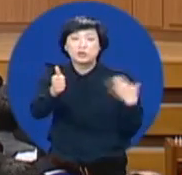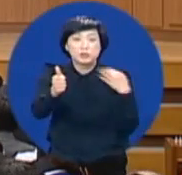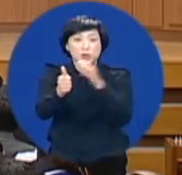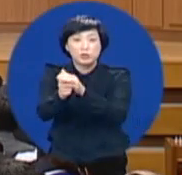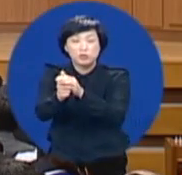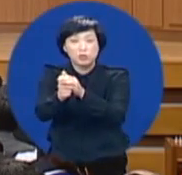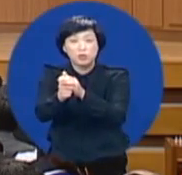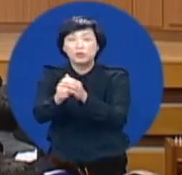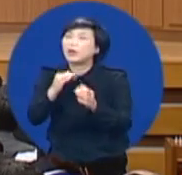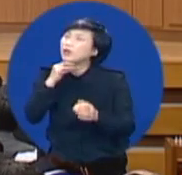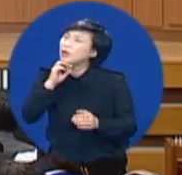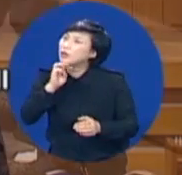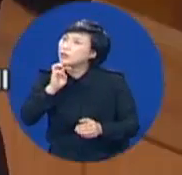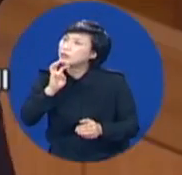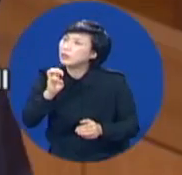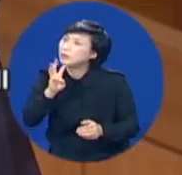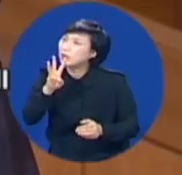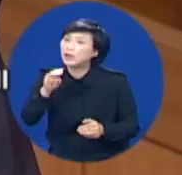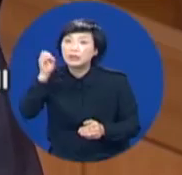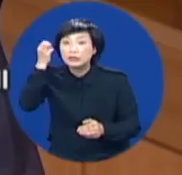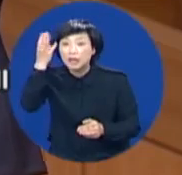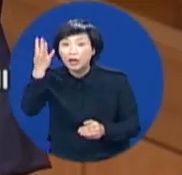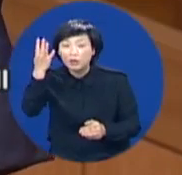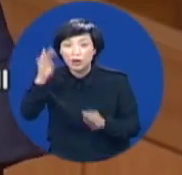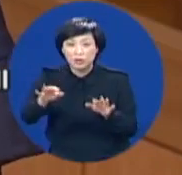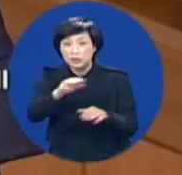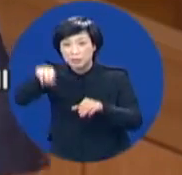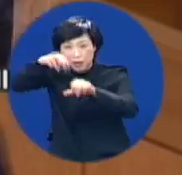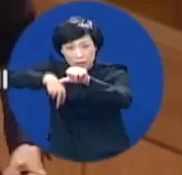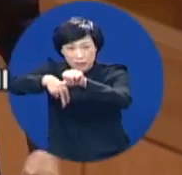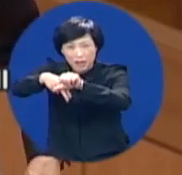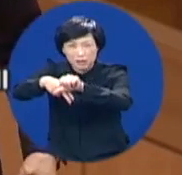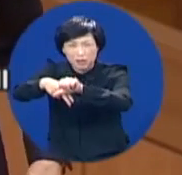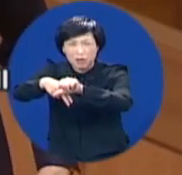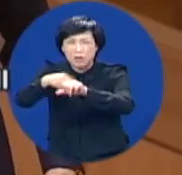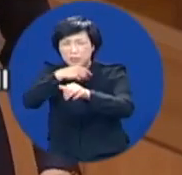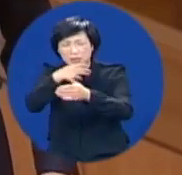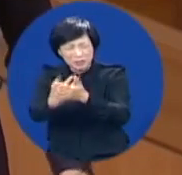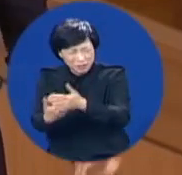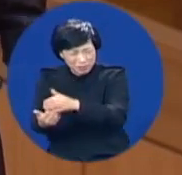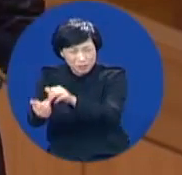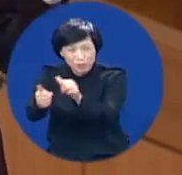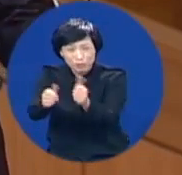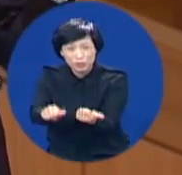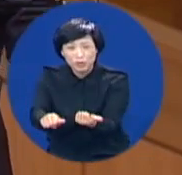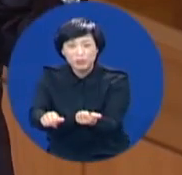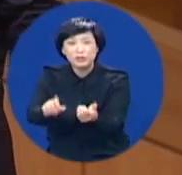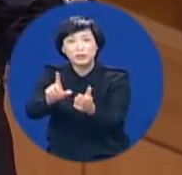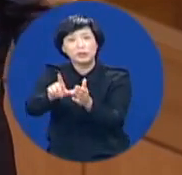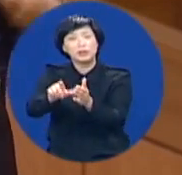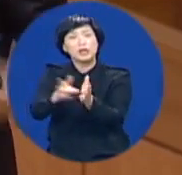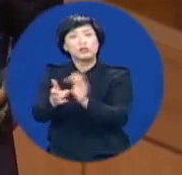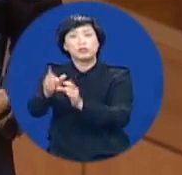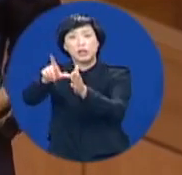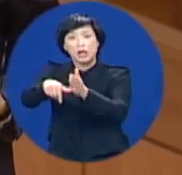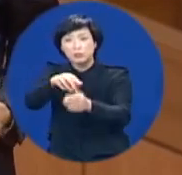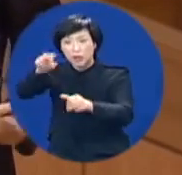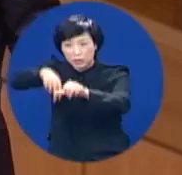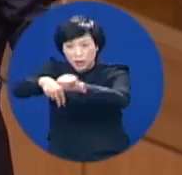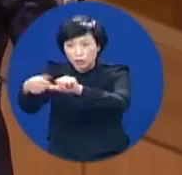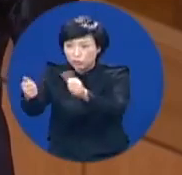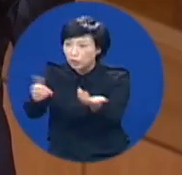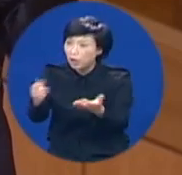나이 33살 4개월에 십자가에 달려서 찬란하게 피 흘려 죽었어. 그때 시제 십자가 달려 죽는